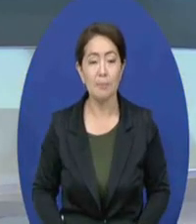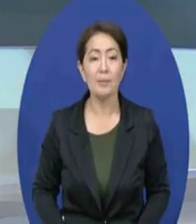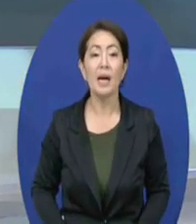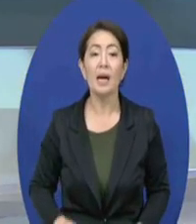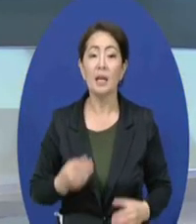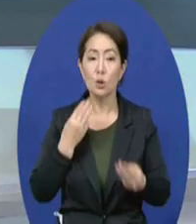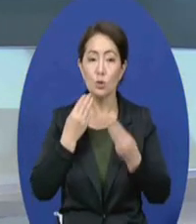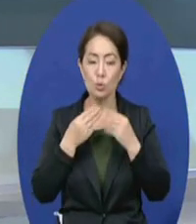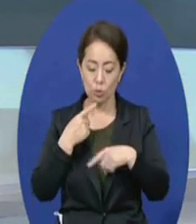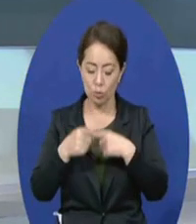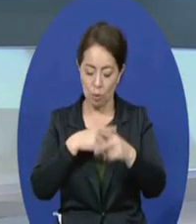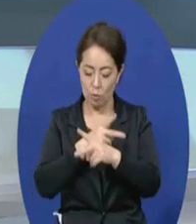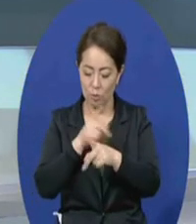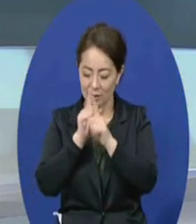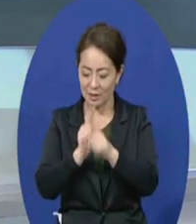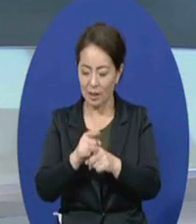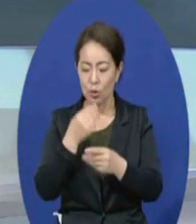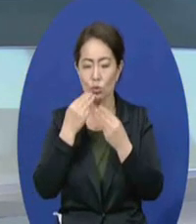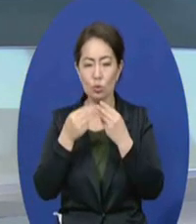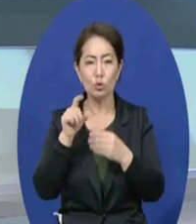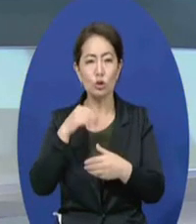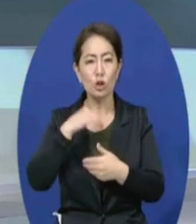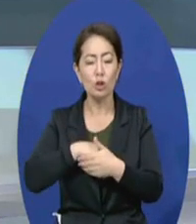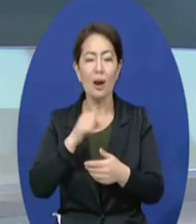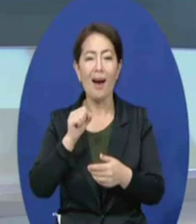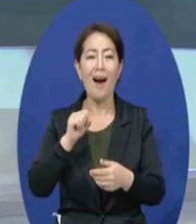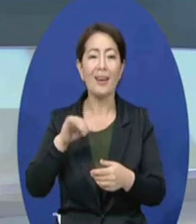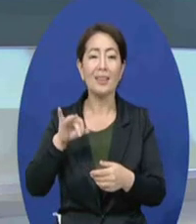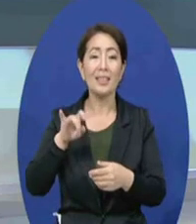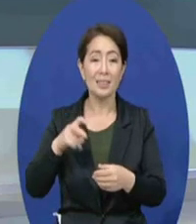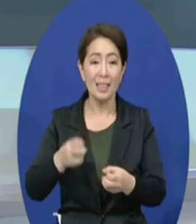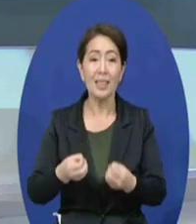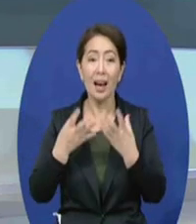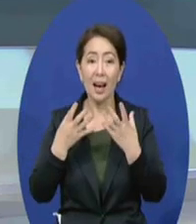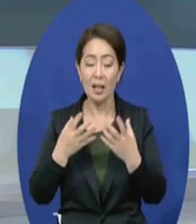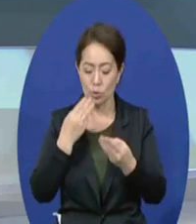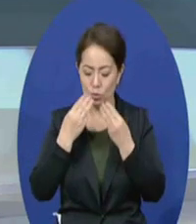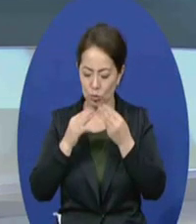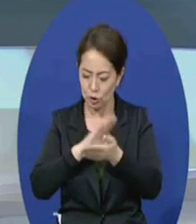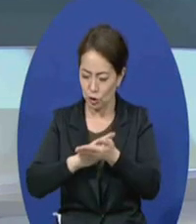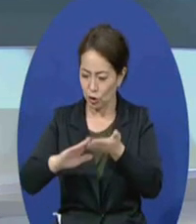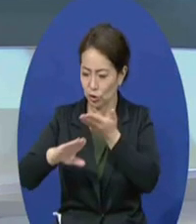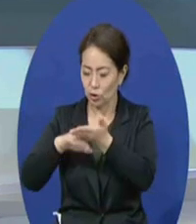За энэ хүү шүүхийн тухай хуулийн дагуу шүүхт өрд нь ардчлал бий болж байна. Шүүхийн шинтэглэлийн хүрээнд